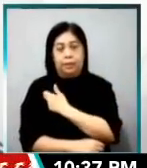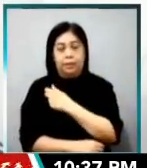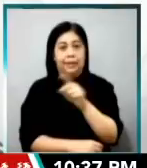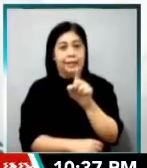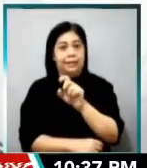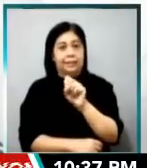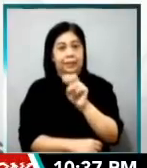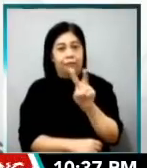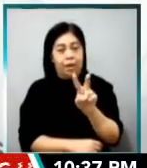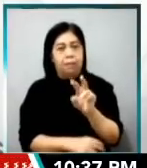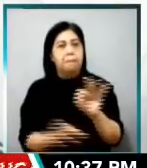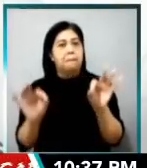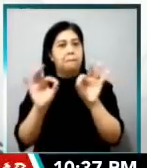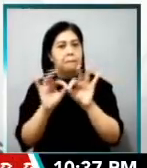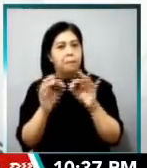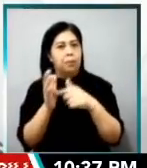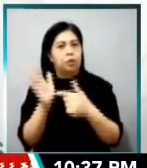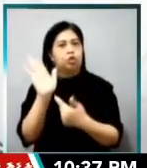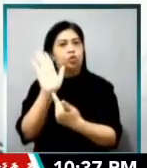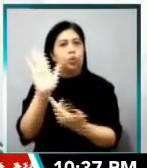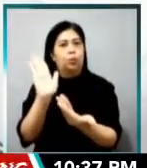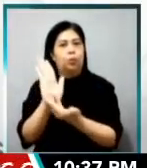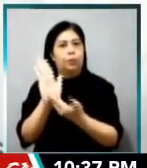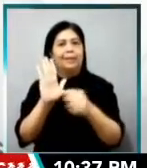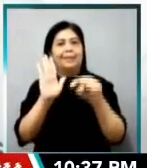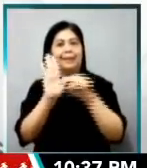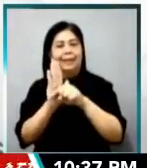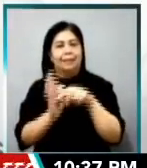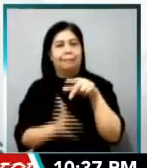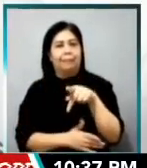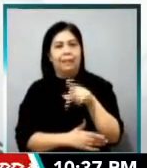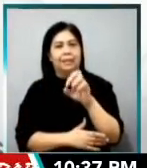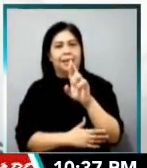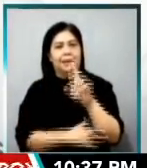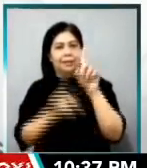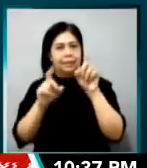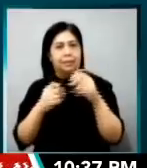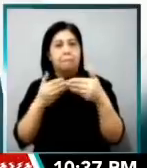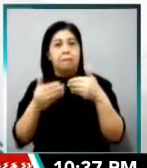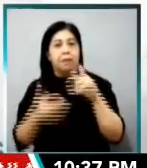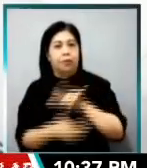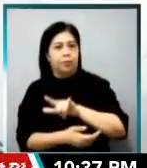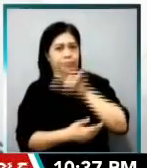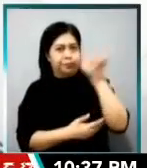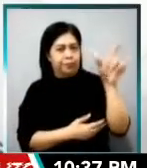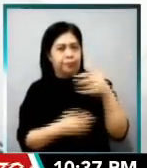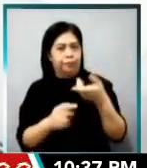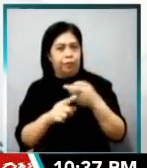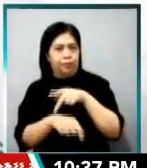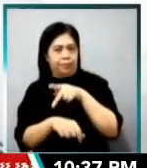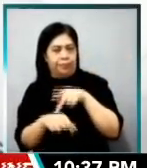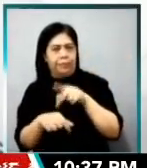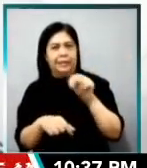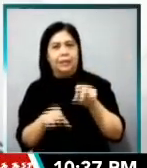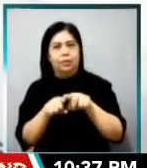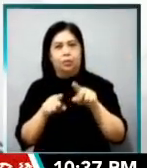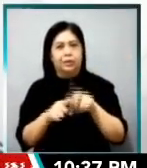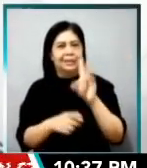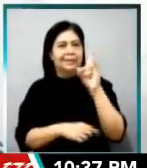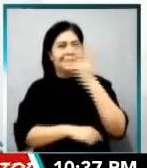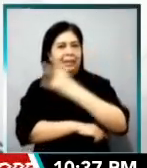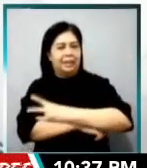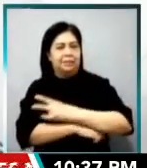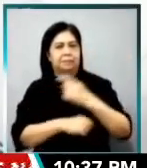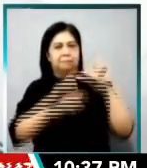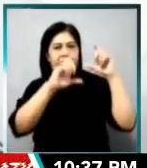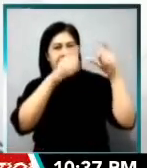Basta makakapagpakita sila ng negative na PCR test bago umalis sa Pilipinas. Kailangan din daw ng 7 days na quarantine pagdating sa